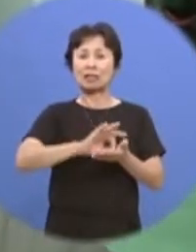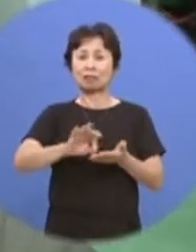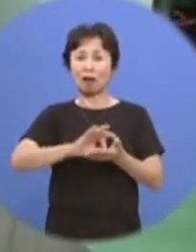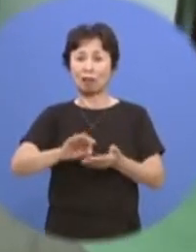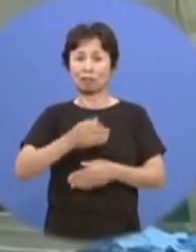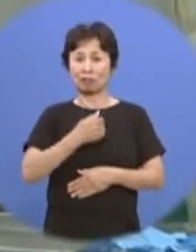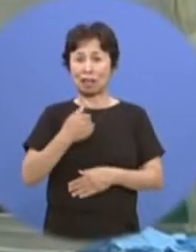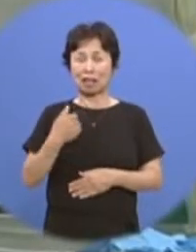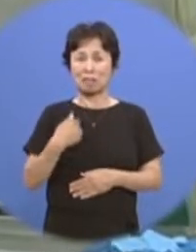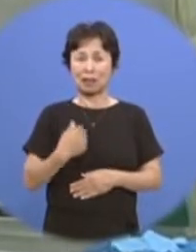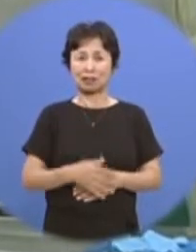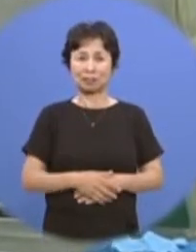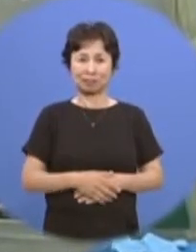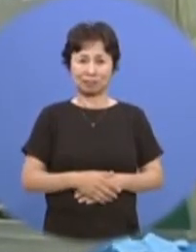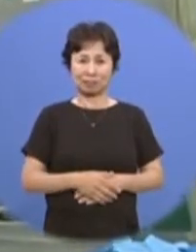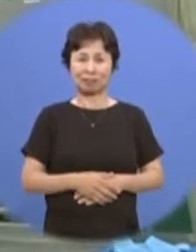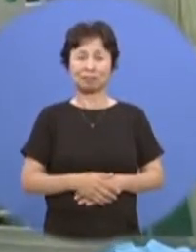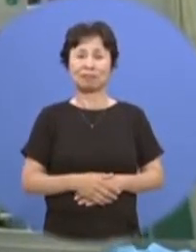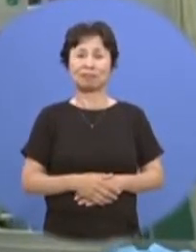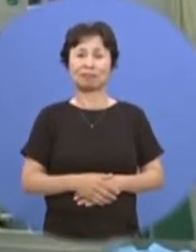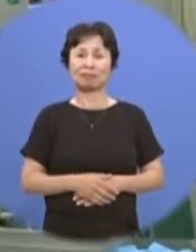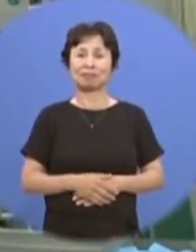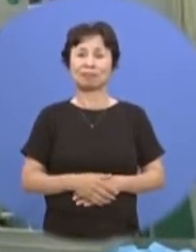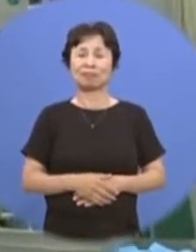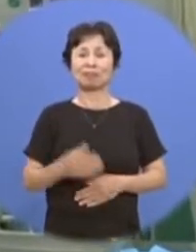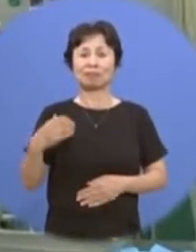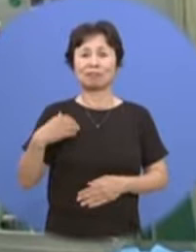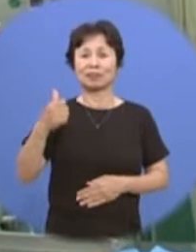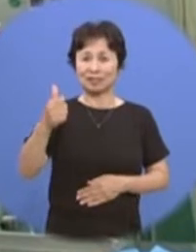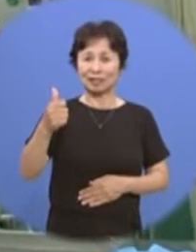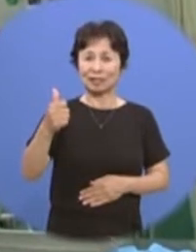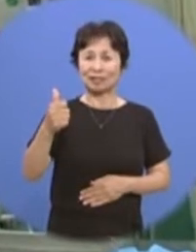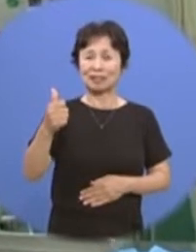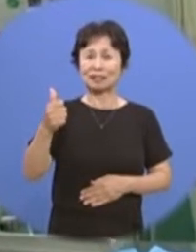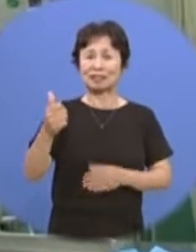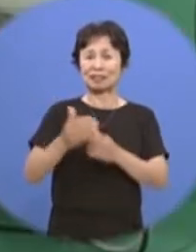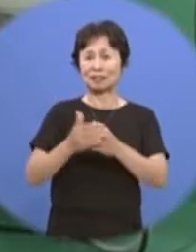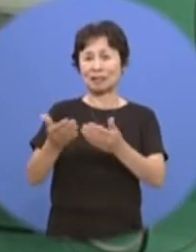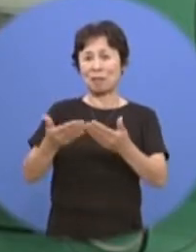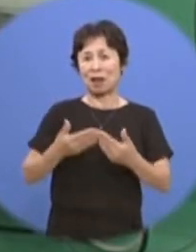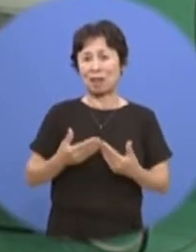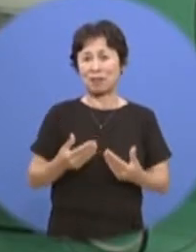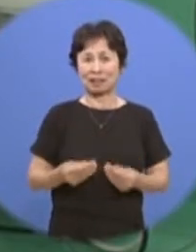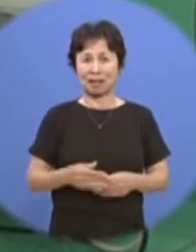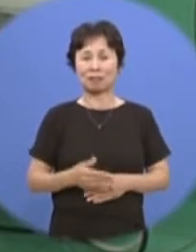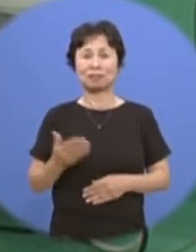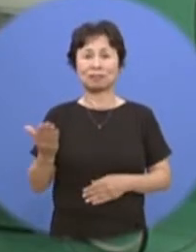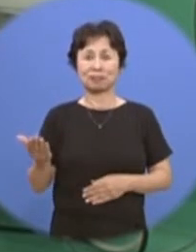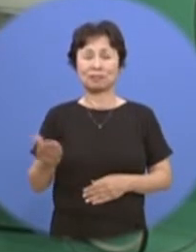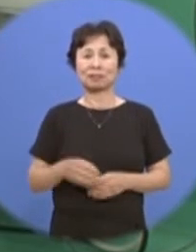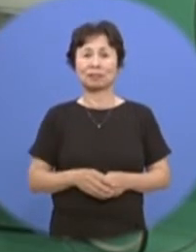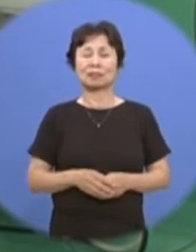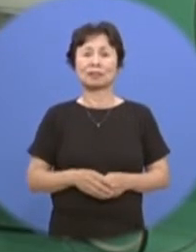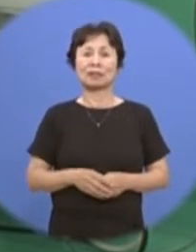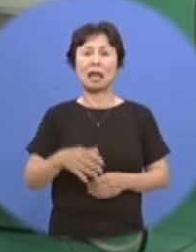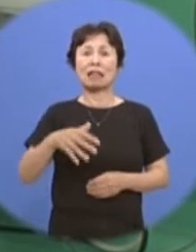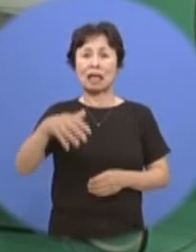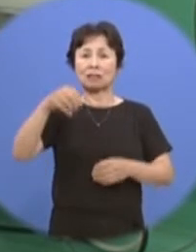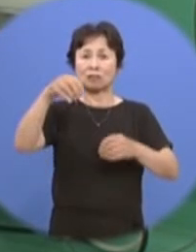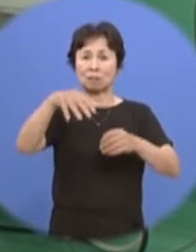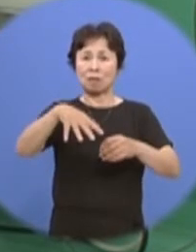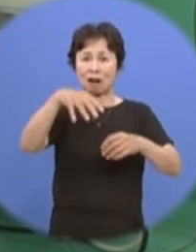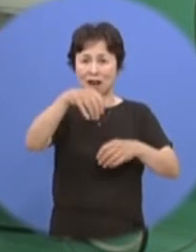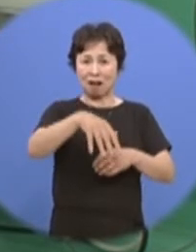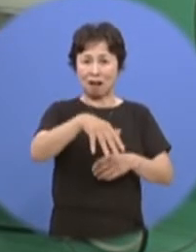。食品産業部中村さんに案内していただきました。 こちらは加熱水蒸気発生装置といいま